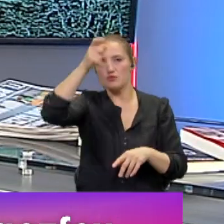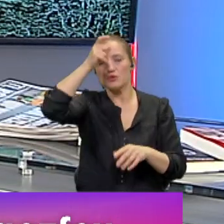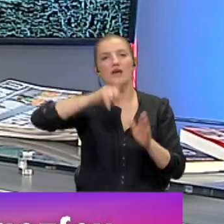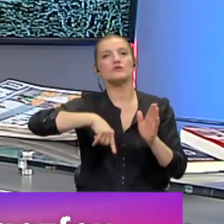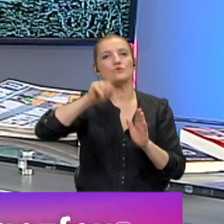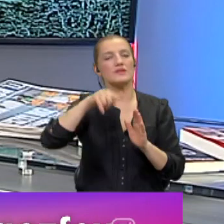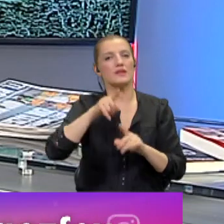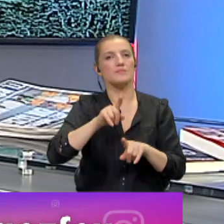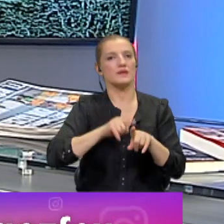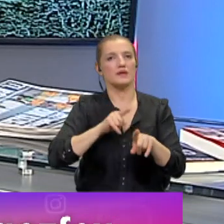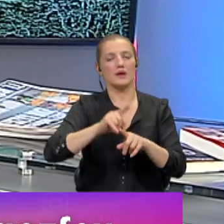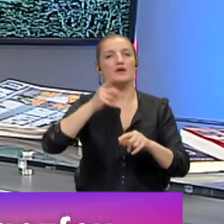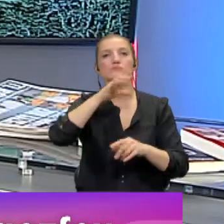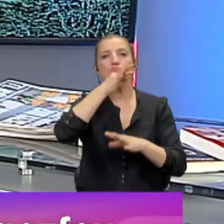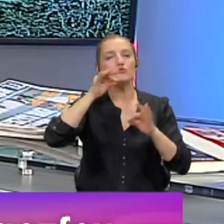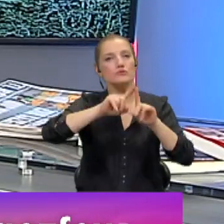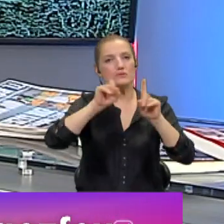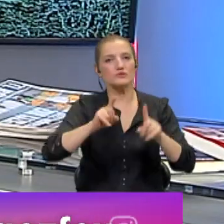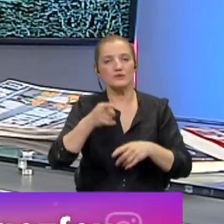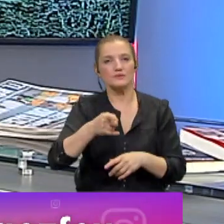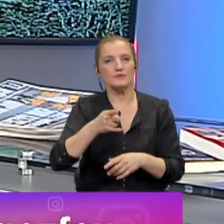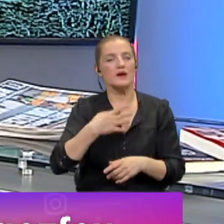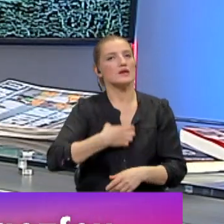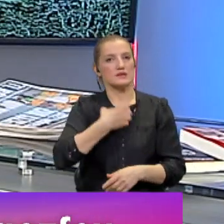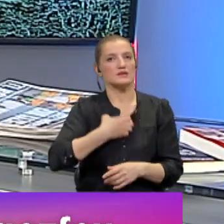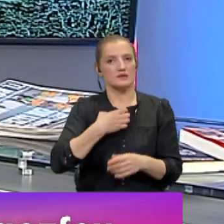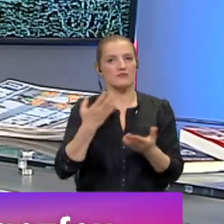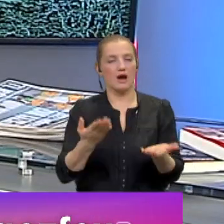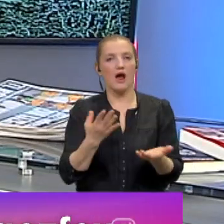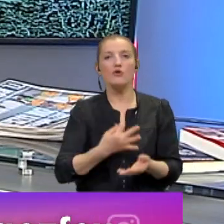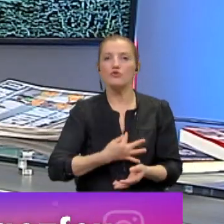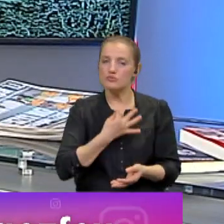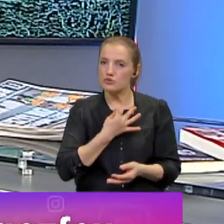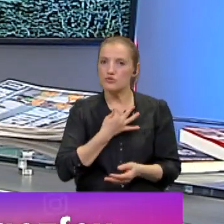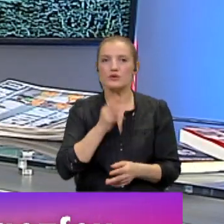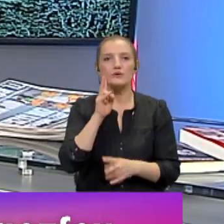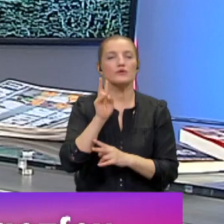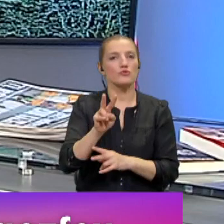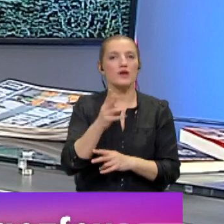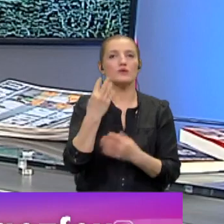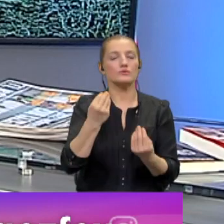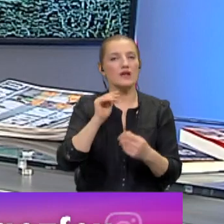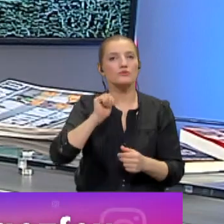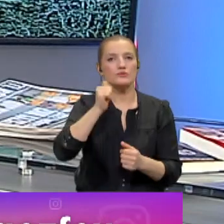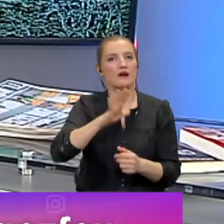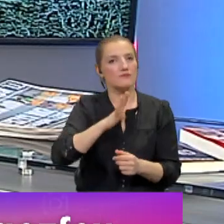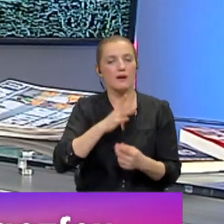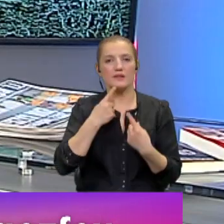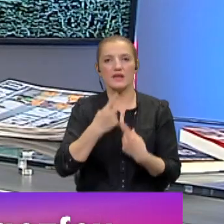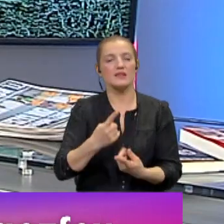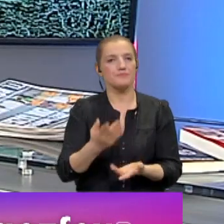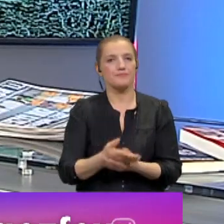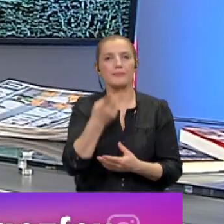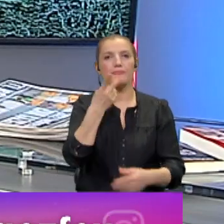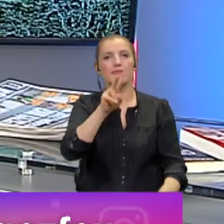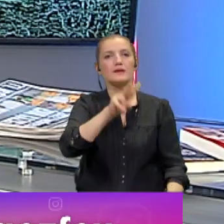mutlu musunuz başlığı altında diyor ki kaygılıyız Ancak umutla azimle görecek güzel günler var diyelim